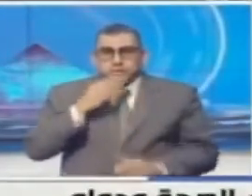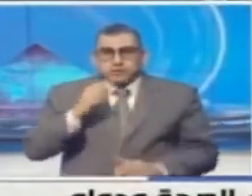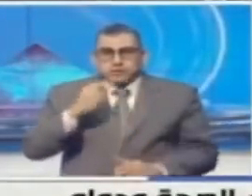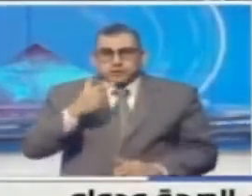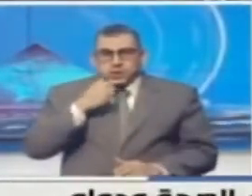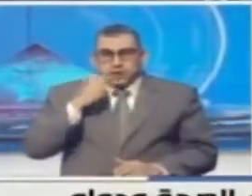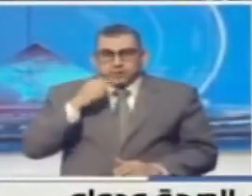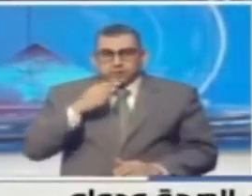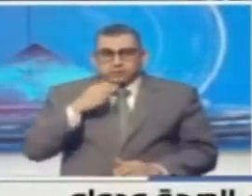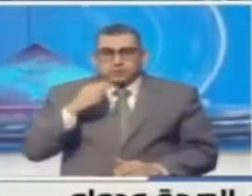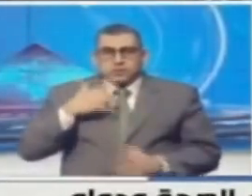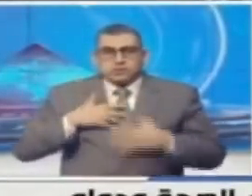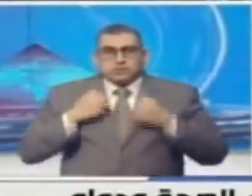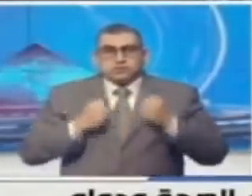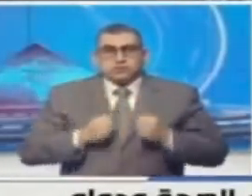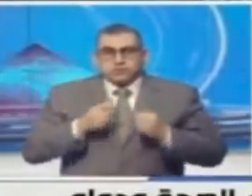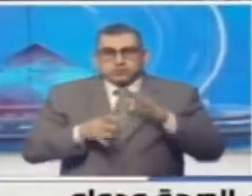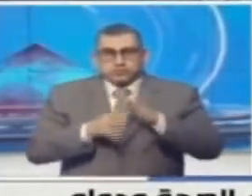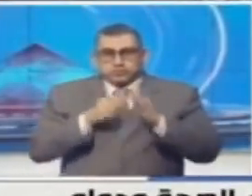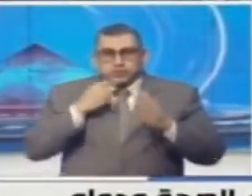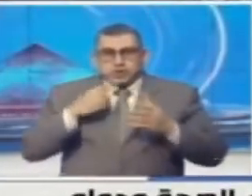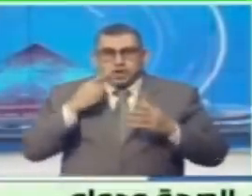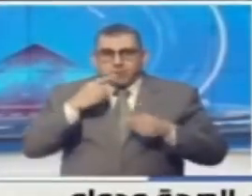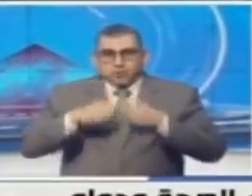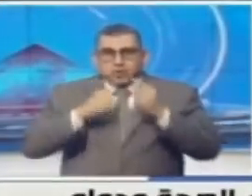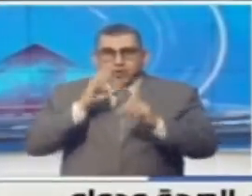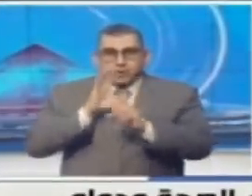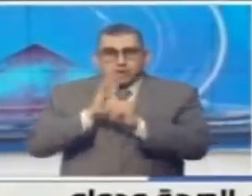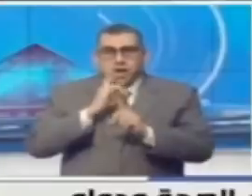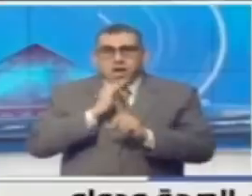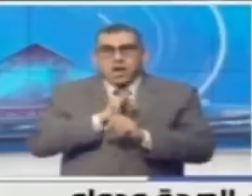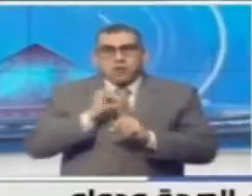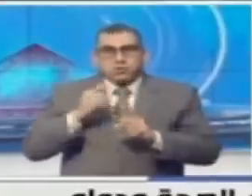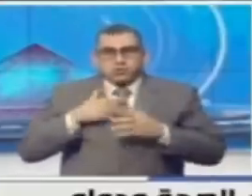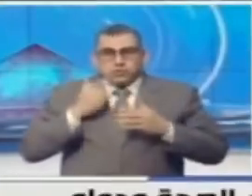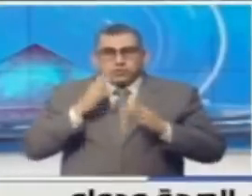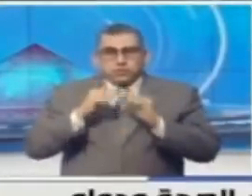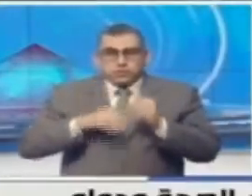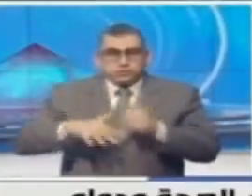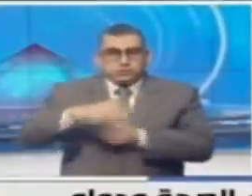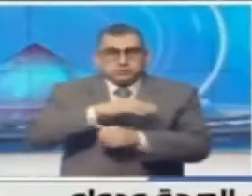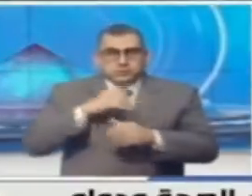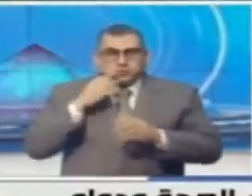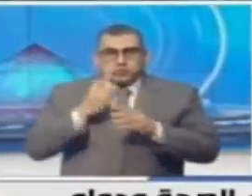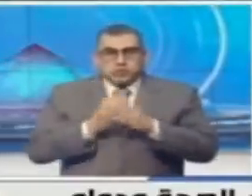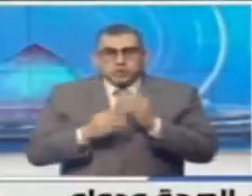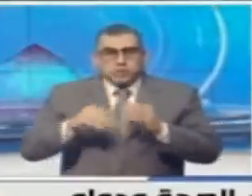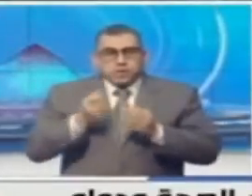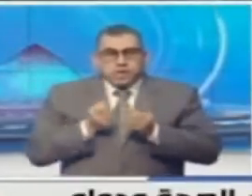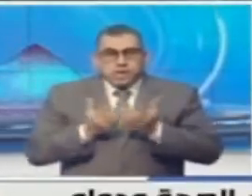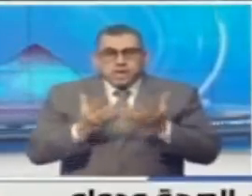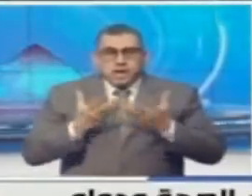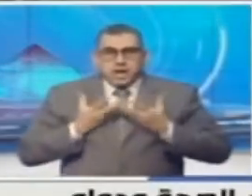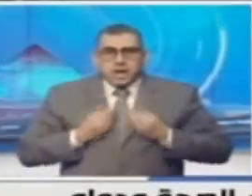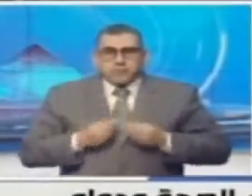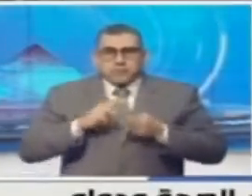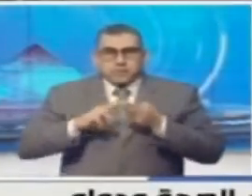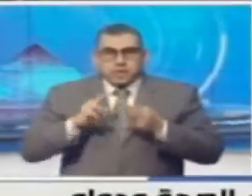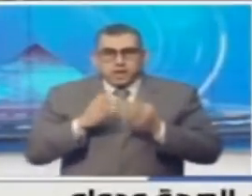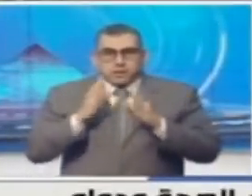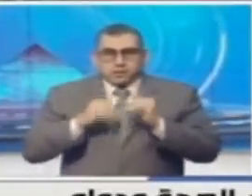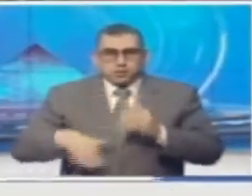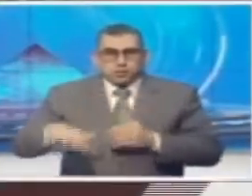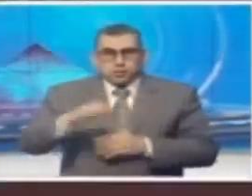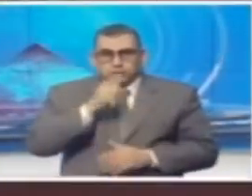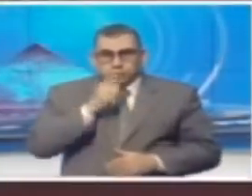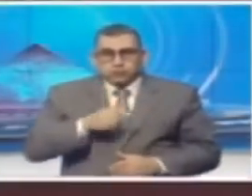بوافر الصحة ودوام التوفيق، وأن يديم الله عز وجل على وطننا ومواطنيه الخير والأمن والسلام.